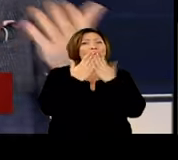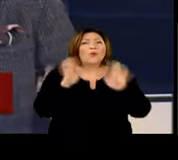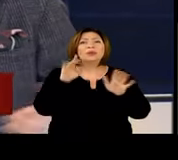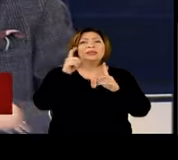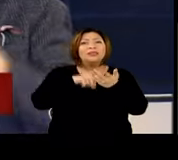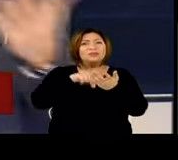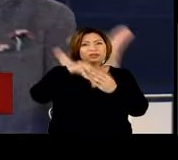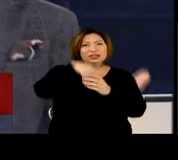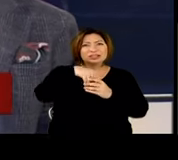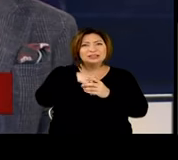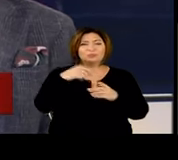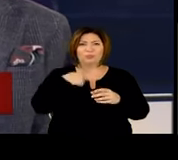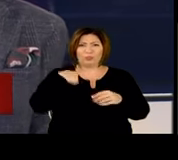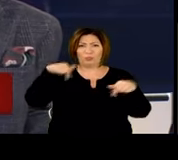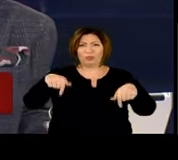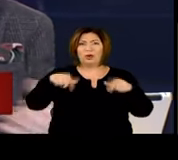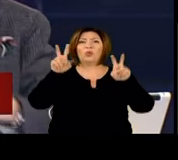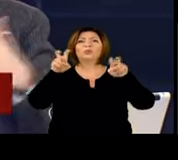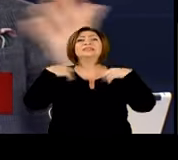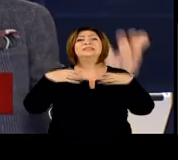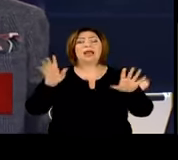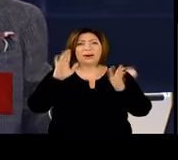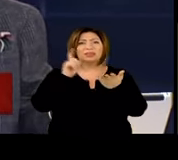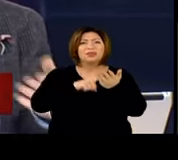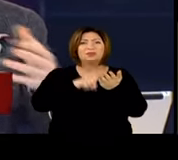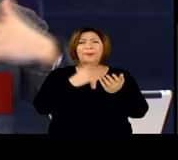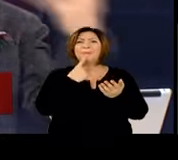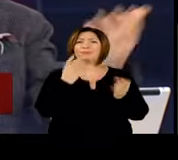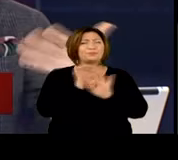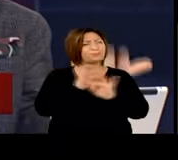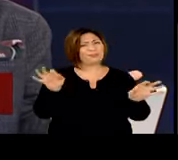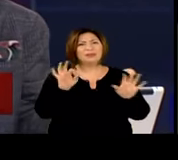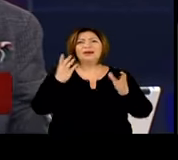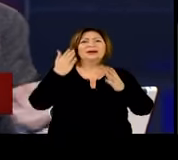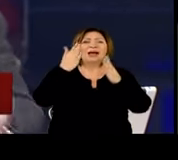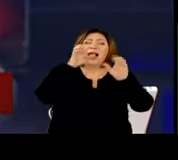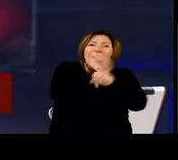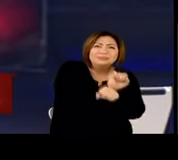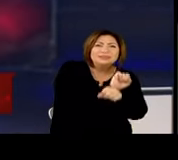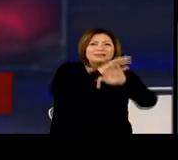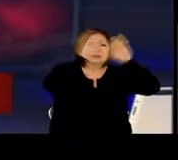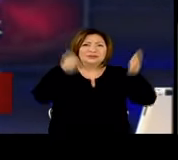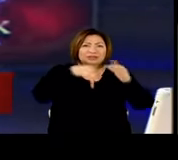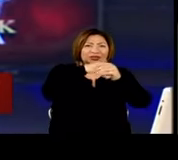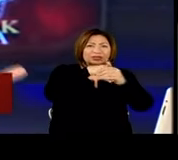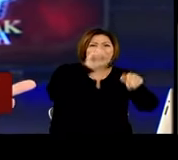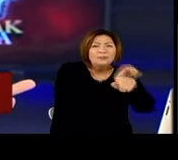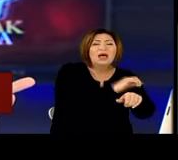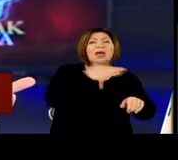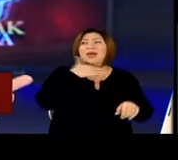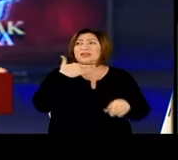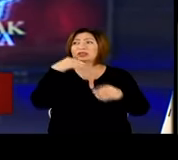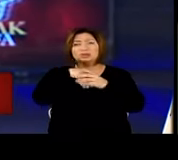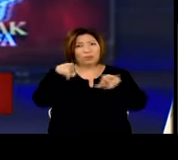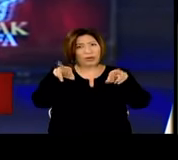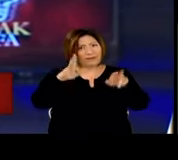burada bizim konumuz değil tavuk, ama tavukta bir tatsızlaşma işte üretim şartlarıyla ilgili olarak. Hatta etle ilgili de böyle bir şey